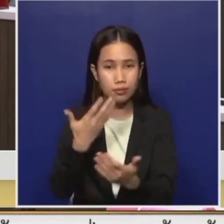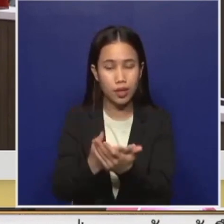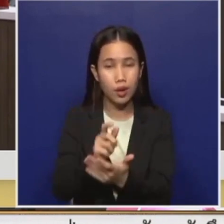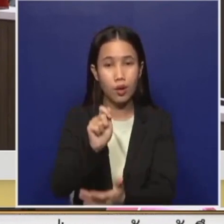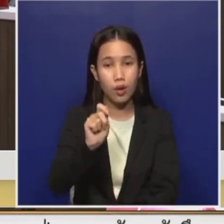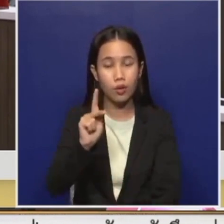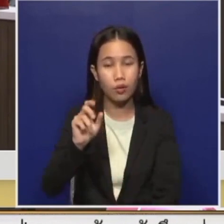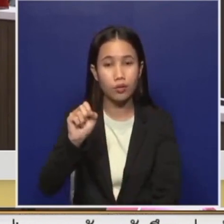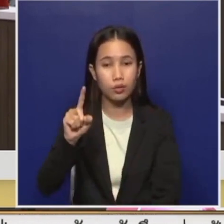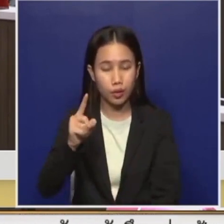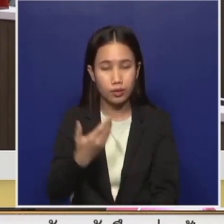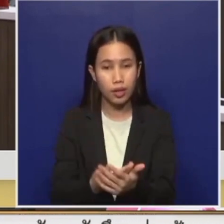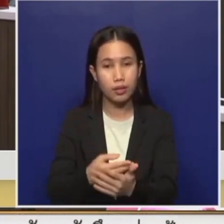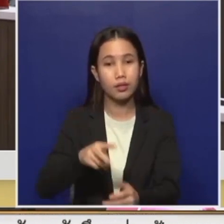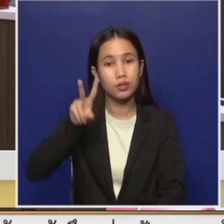้ 2,000 ล้าน